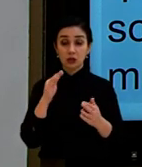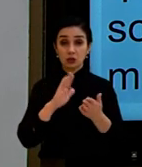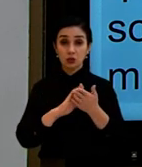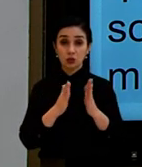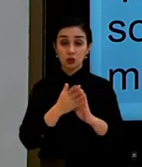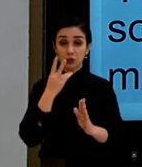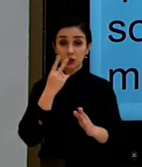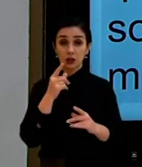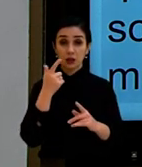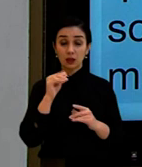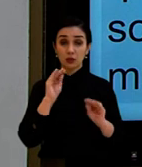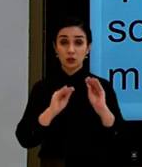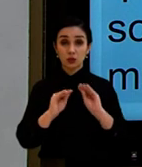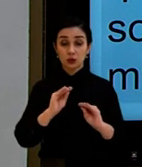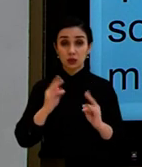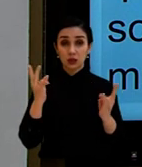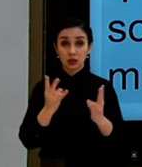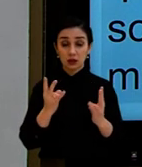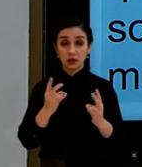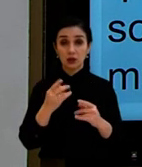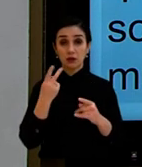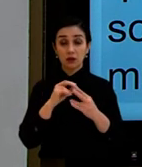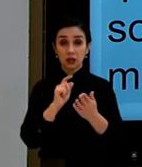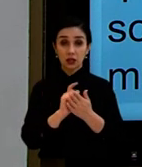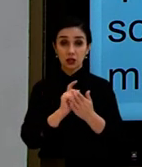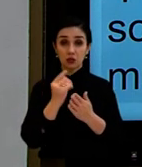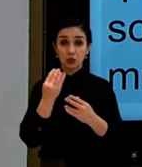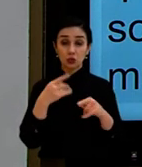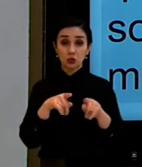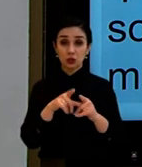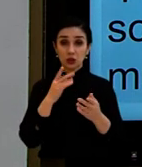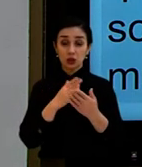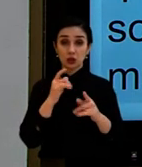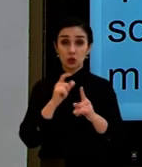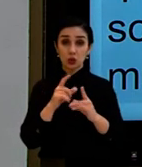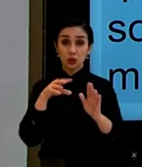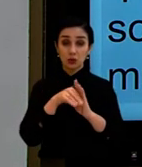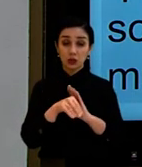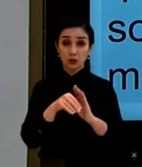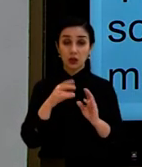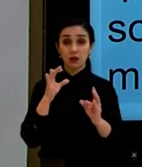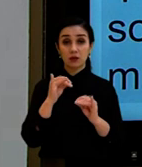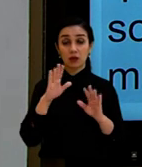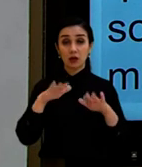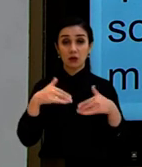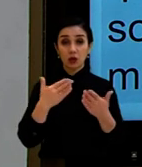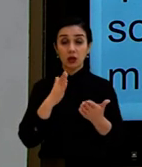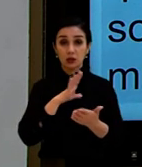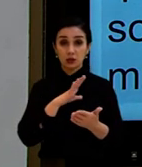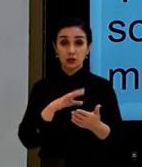uslubga oid gaplar tuzish kerak ekan. Darsligingizda quyidagicha so'z birikmalari havola